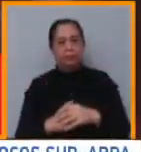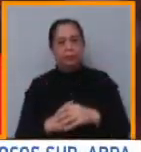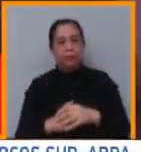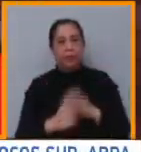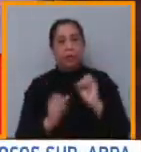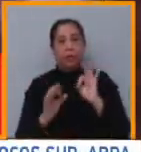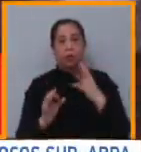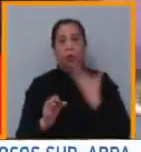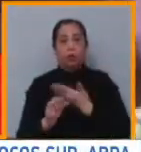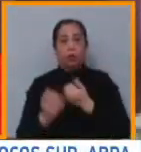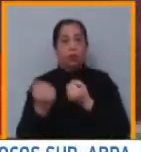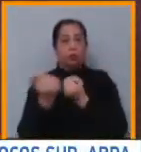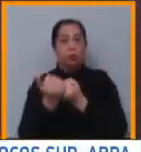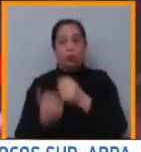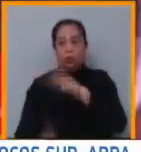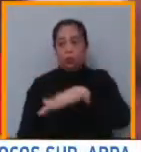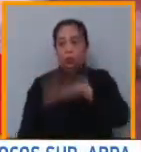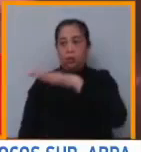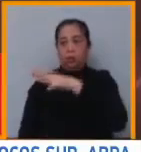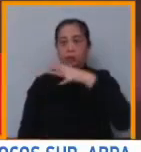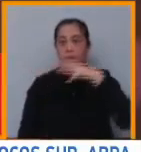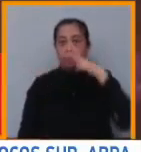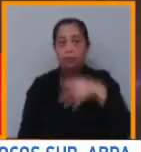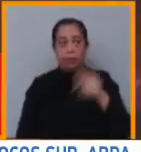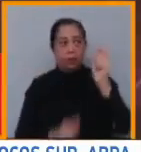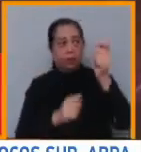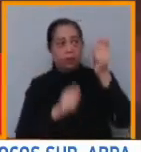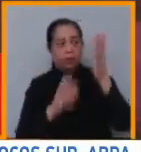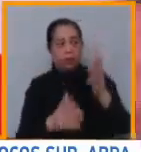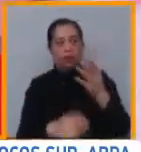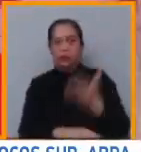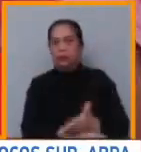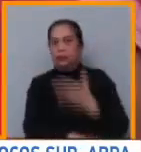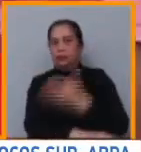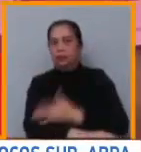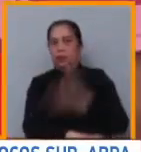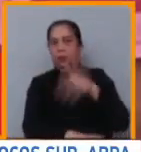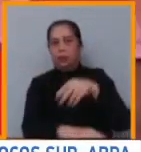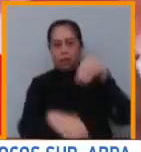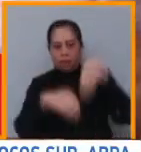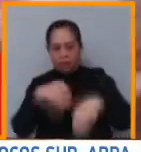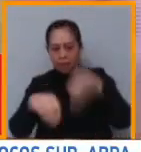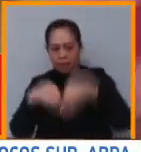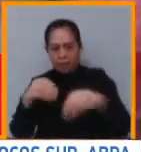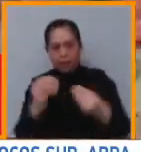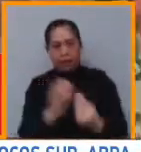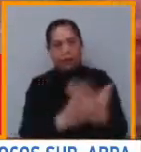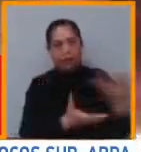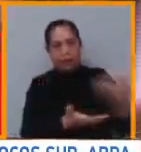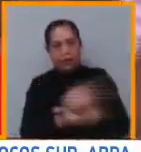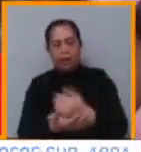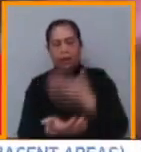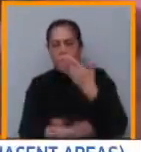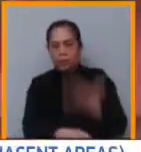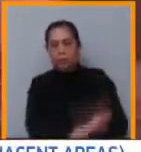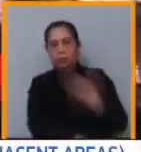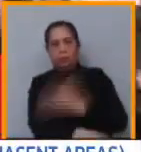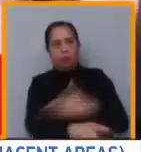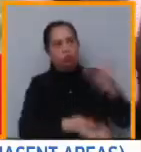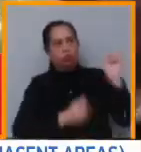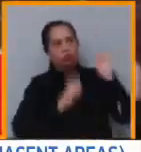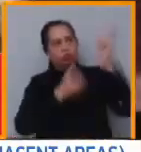mga magsasaka at mangingisda, gaganda ang kanilang ani, gaganda ang kanilang huli, dadami ang supply ng